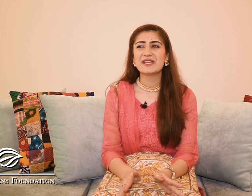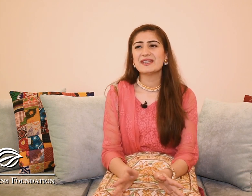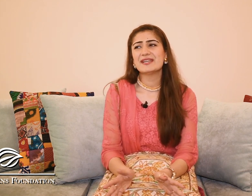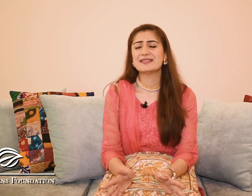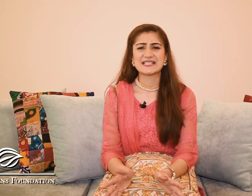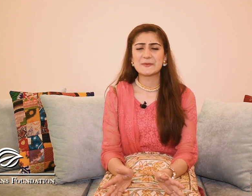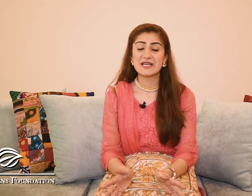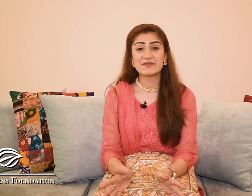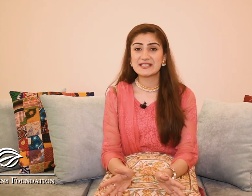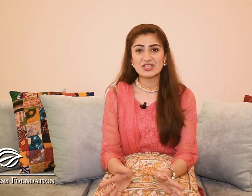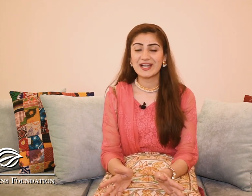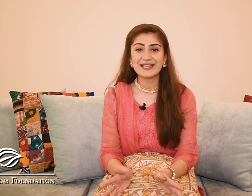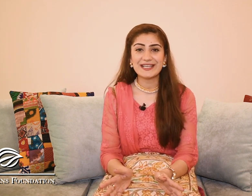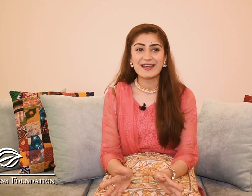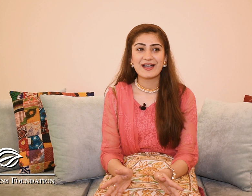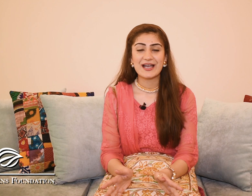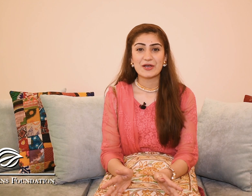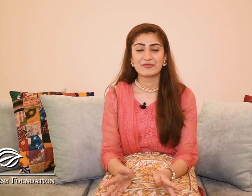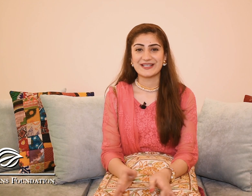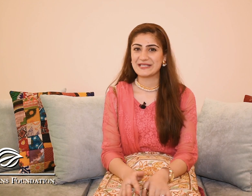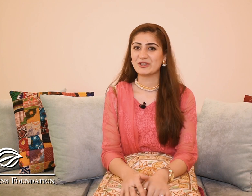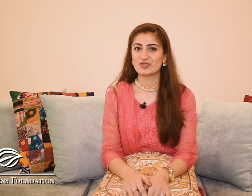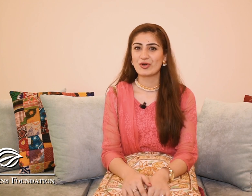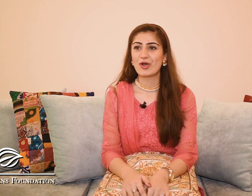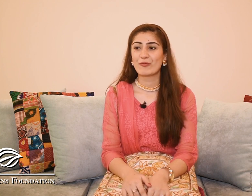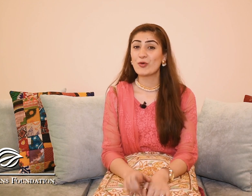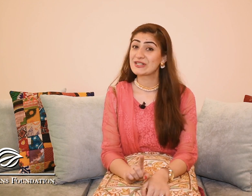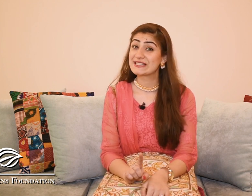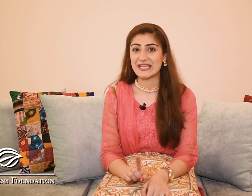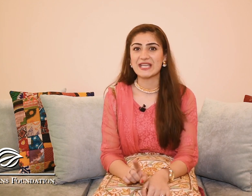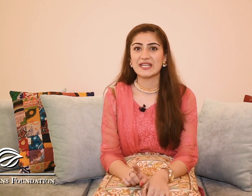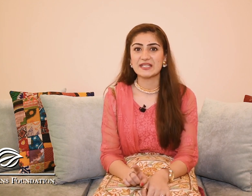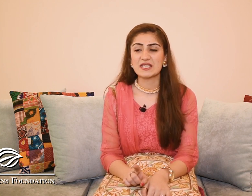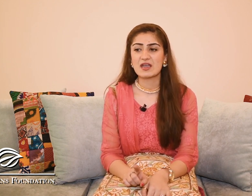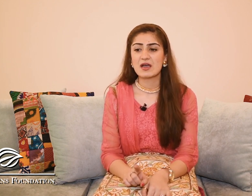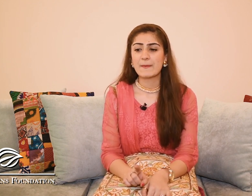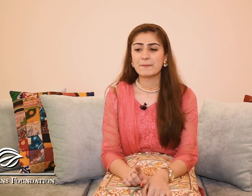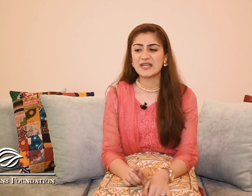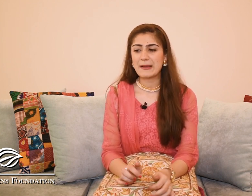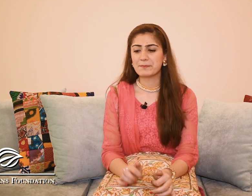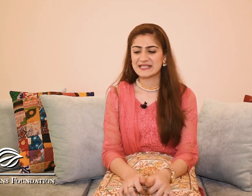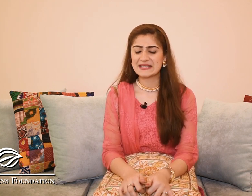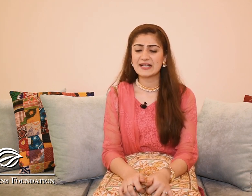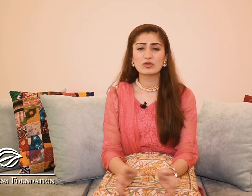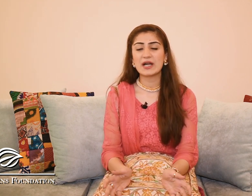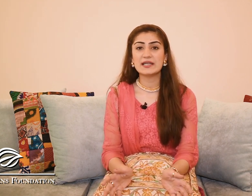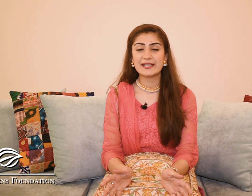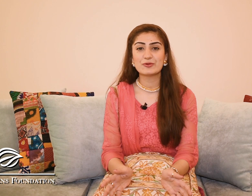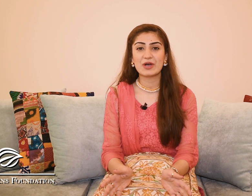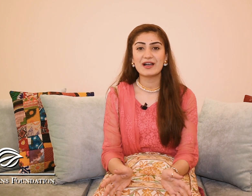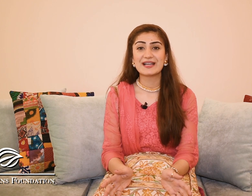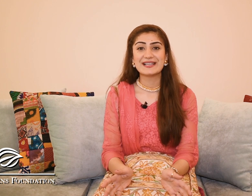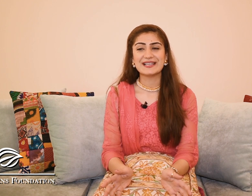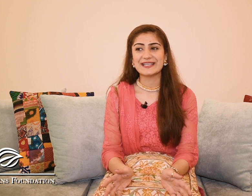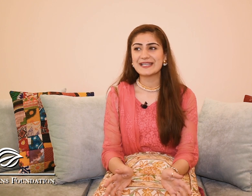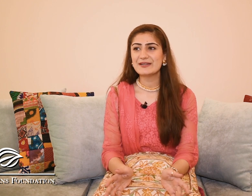तो मैंने 10 मिनट वर्जिश कर ली। वैसे बच्चों वो सही कह रही थी, मेरा मसला तो हल नहीं